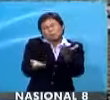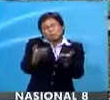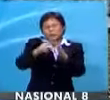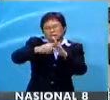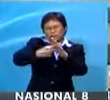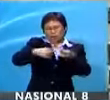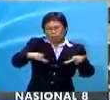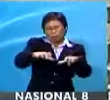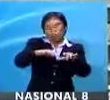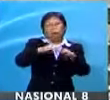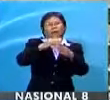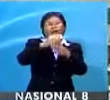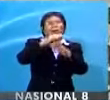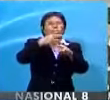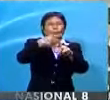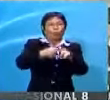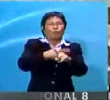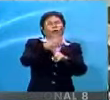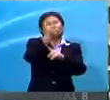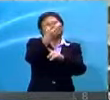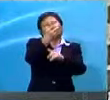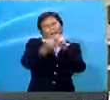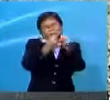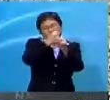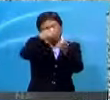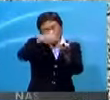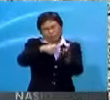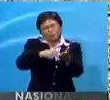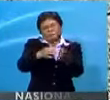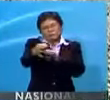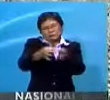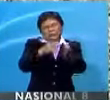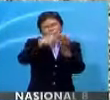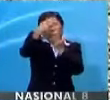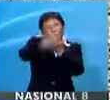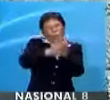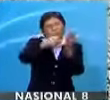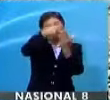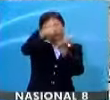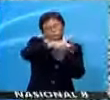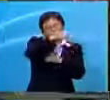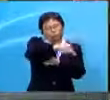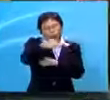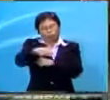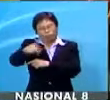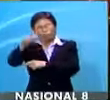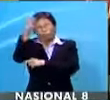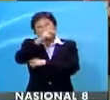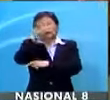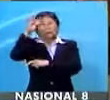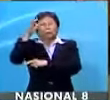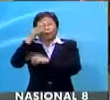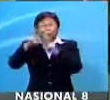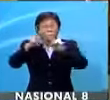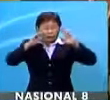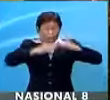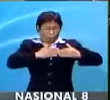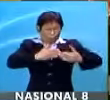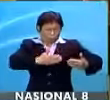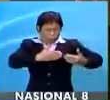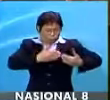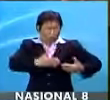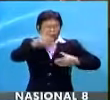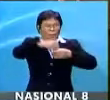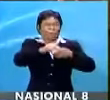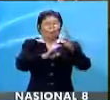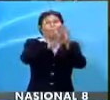dilaksanakan pada suku keempat tahun ini jelas beliau lagi projek-projek berkenaan menunjukkan kerajaan persekutuan sangat komited